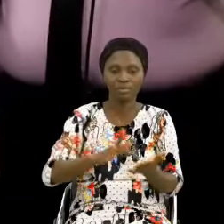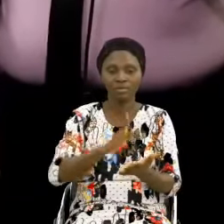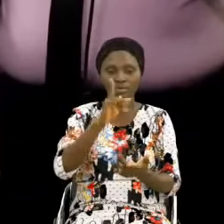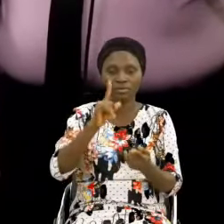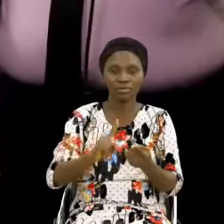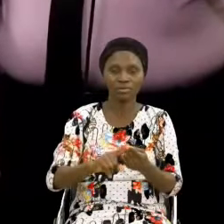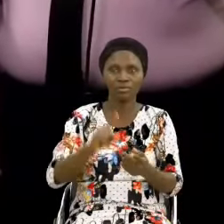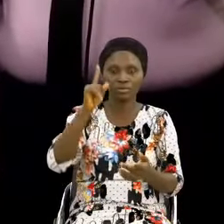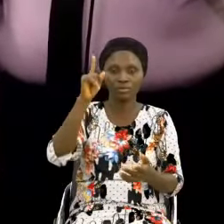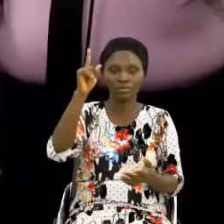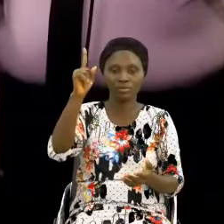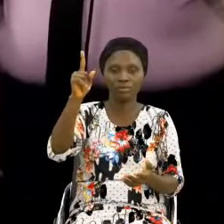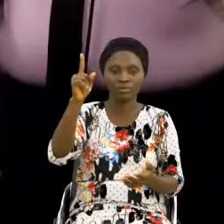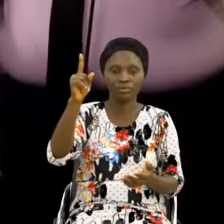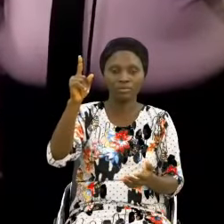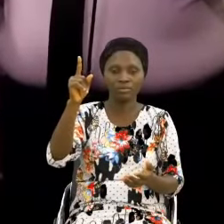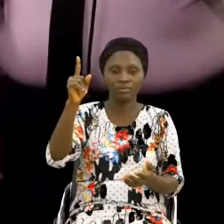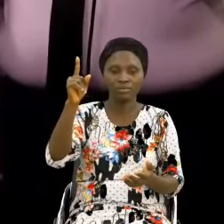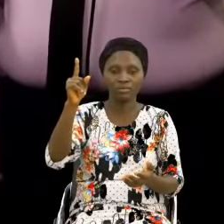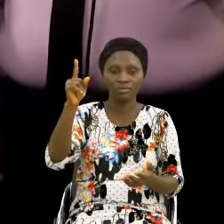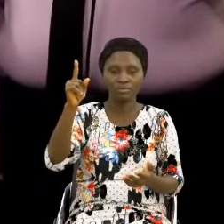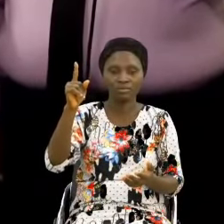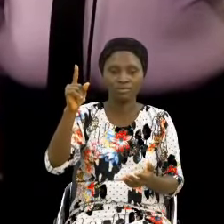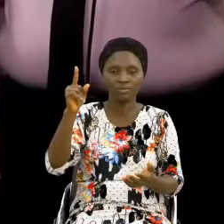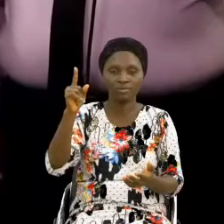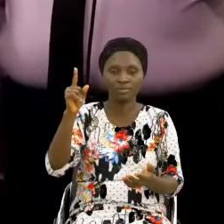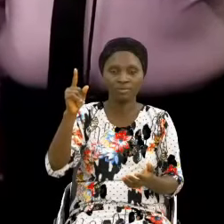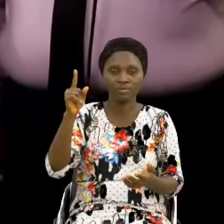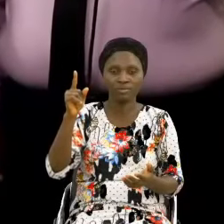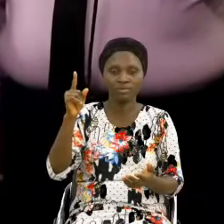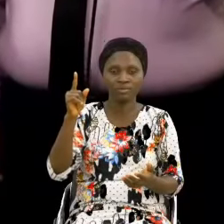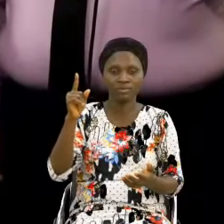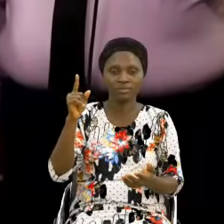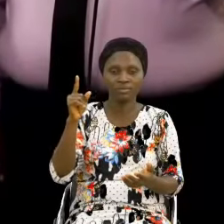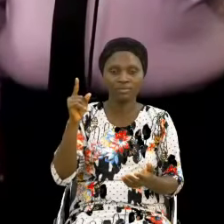حياتنا رهيب نوز قول لي